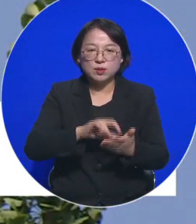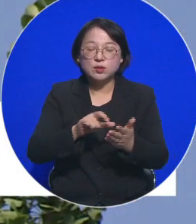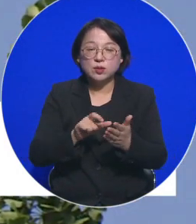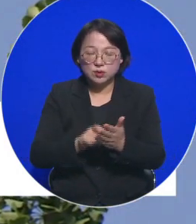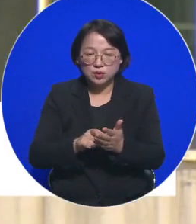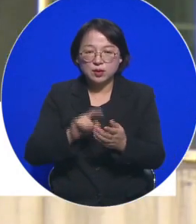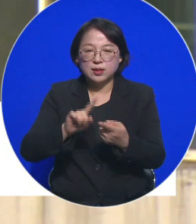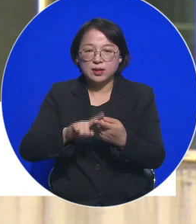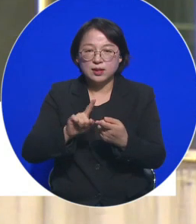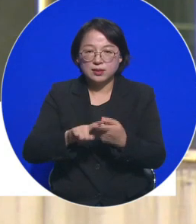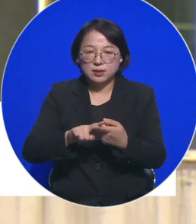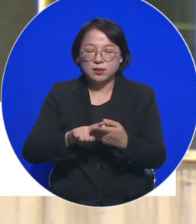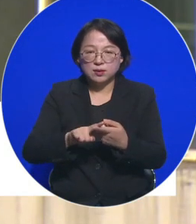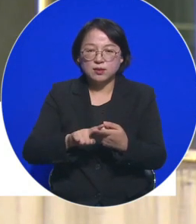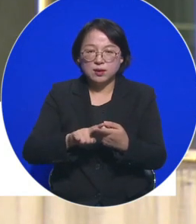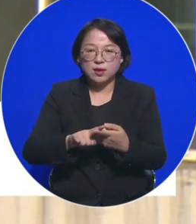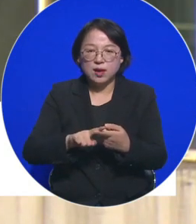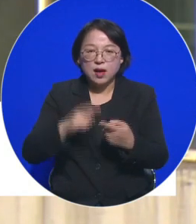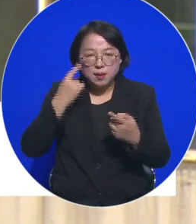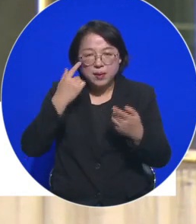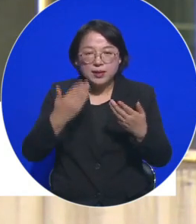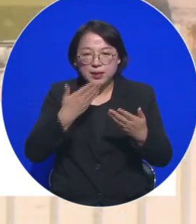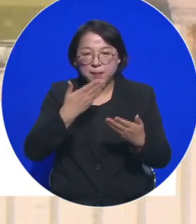입주민이 판단할 수 있도록 공동주택관리정보시스템에